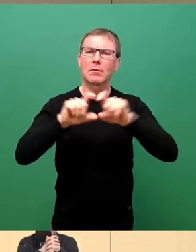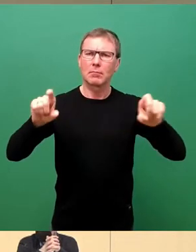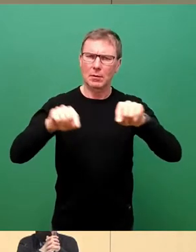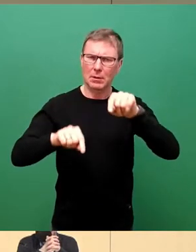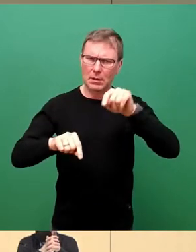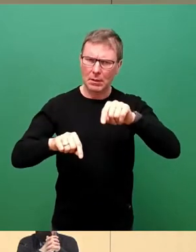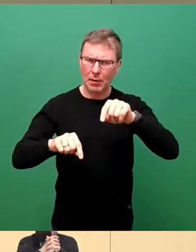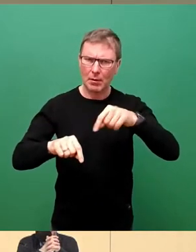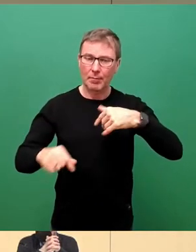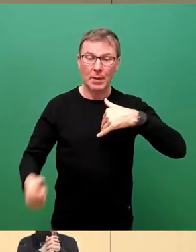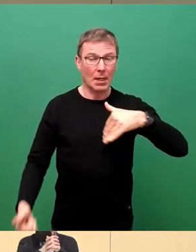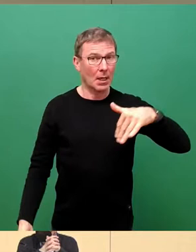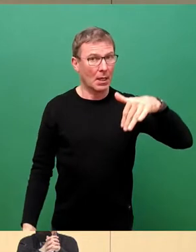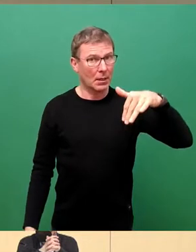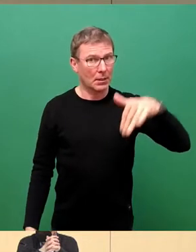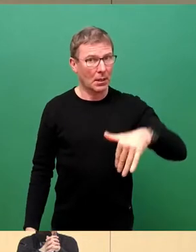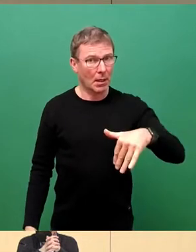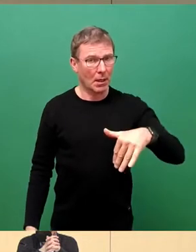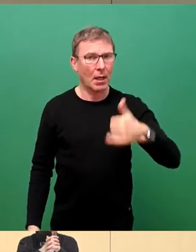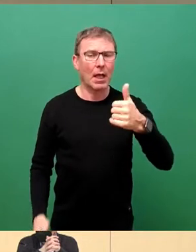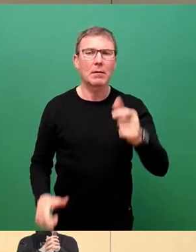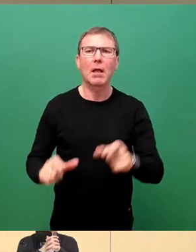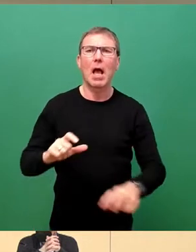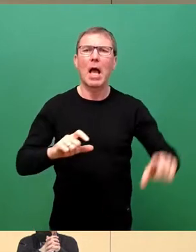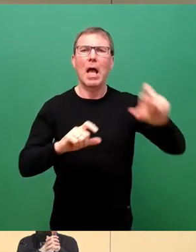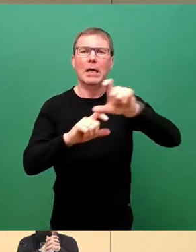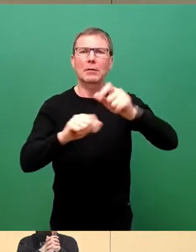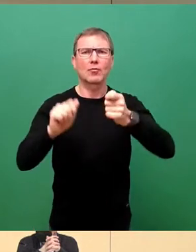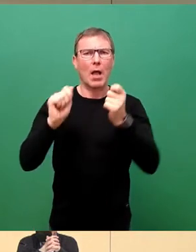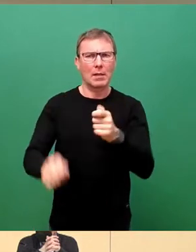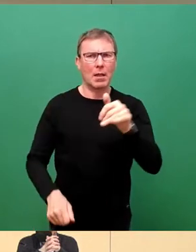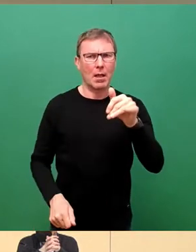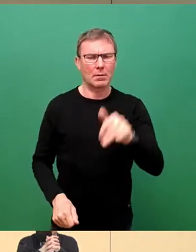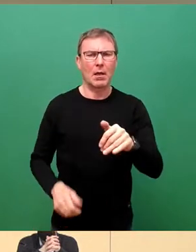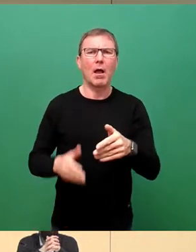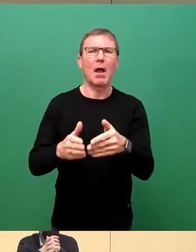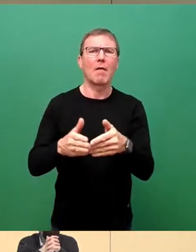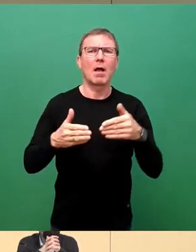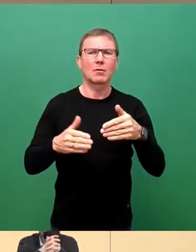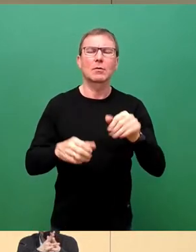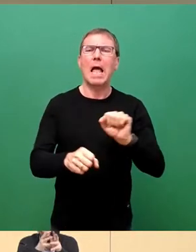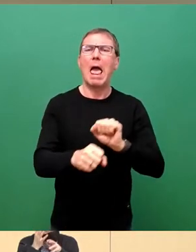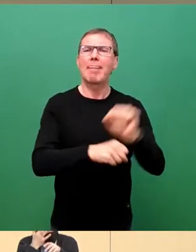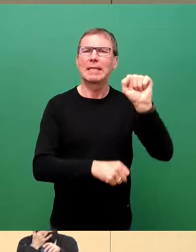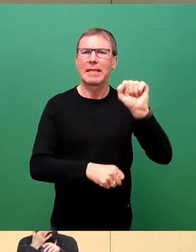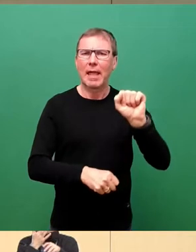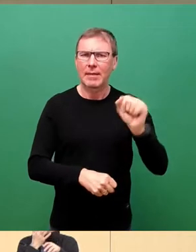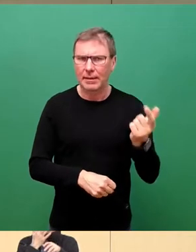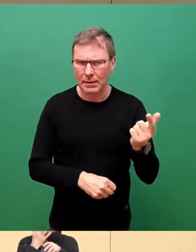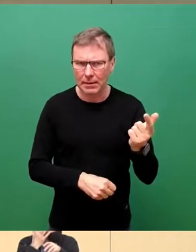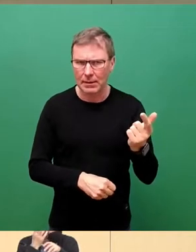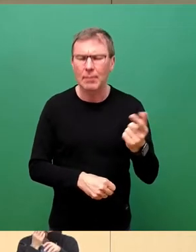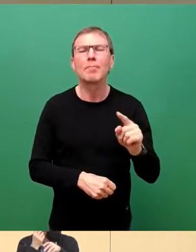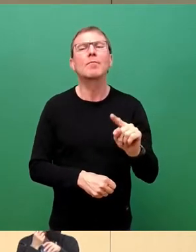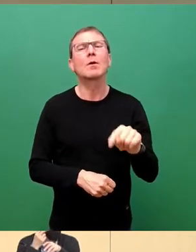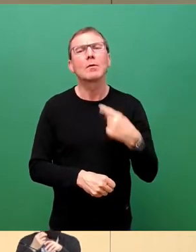liegt mir ein Ergänzungsantrag vor von Fraktion Die Dissidenten und wir würden dann in die